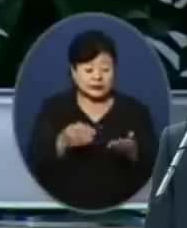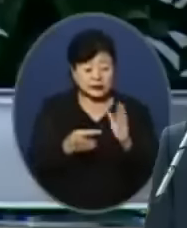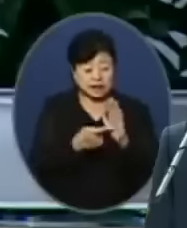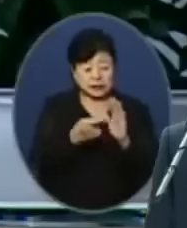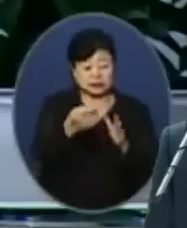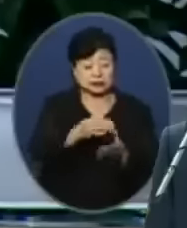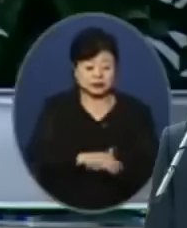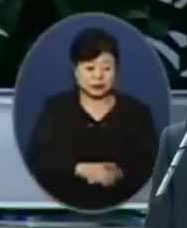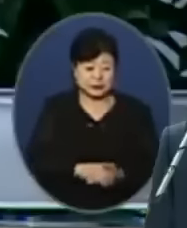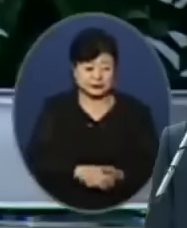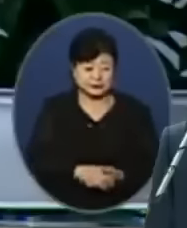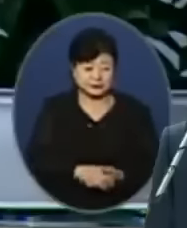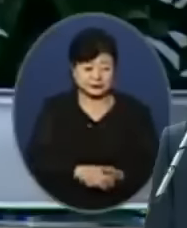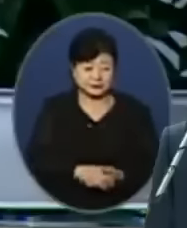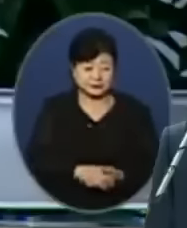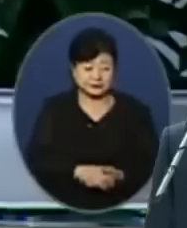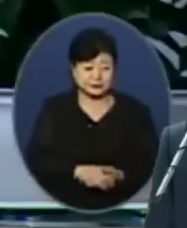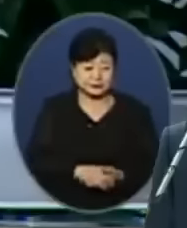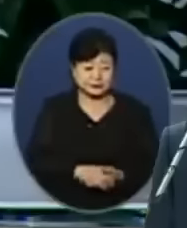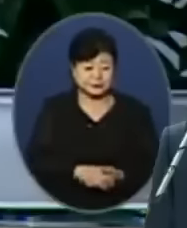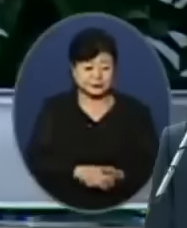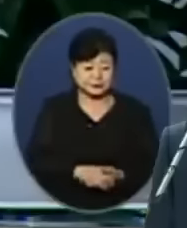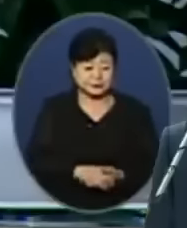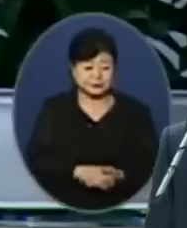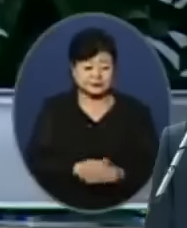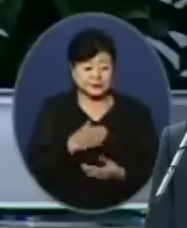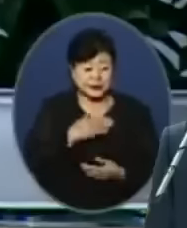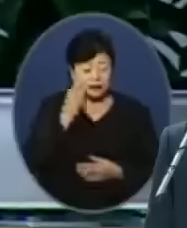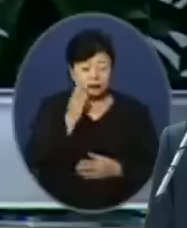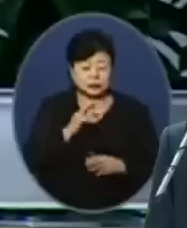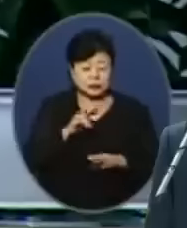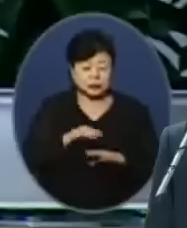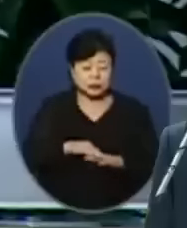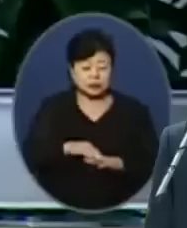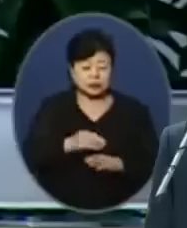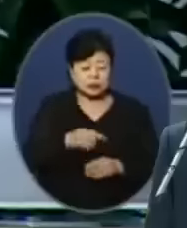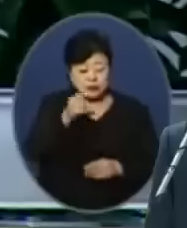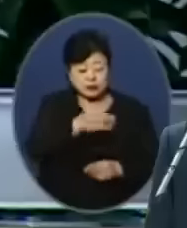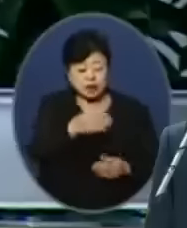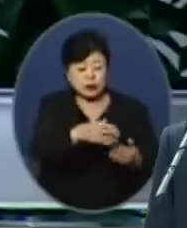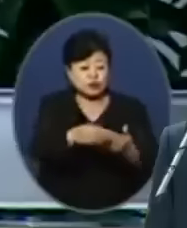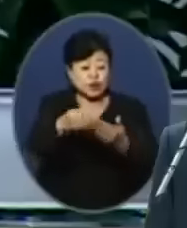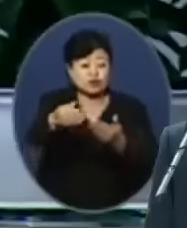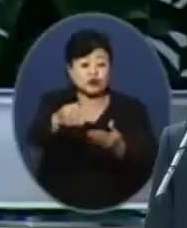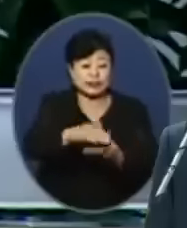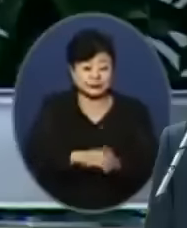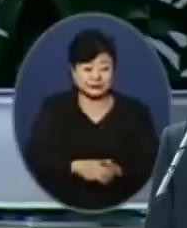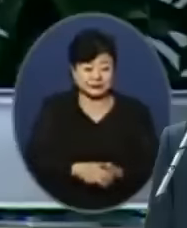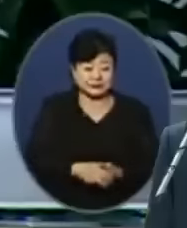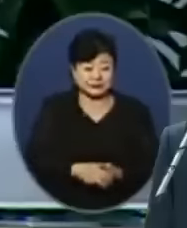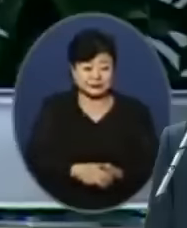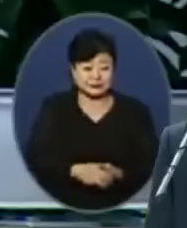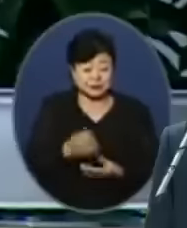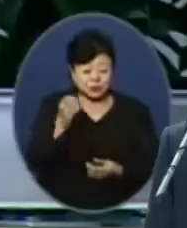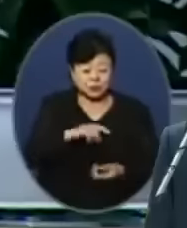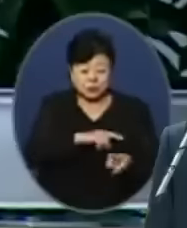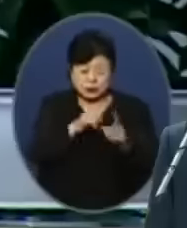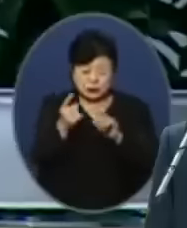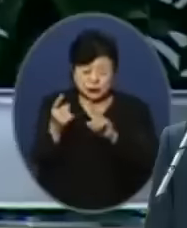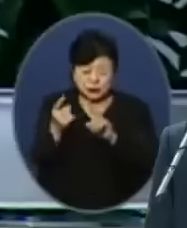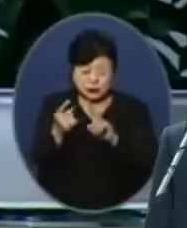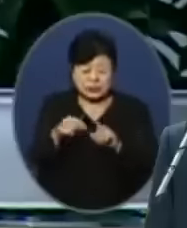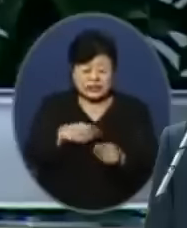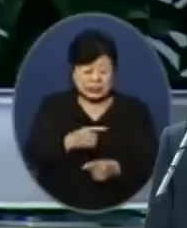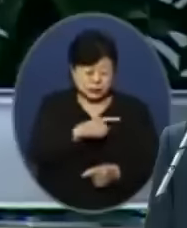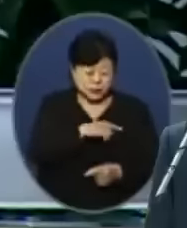해주신 하나님이라는 것을 믿을 수가 있는 것입니다. 제가 나를 푸른 초장에 누이시며 쉴만한 물가로 인도해 주신지다. 내 영혼을 수생시키시고